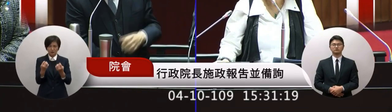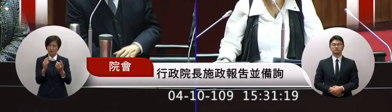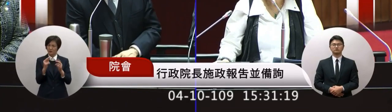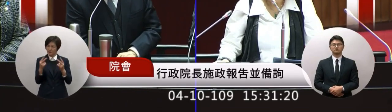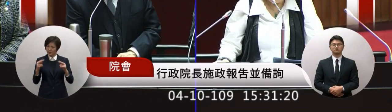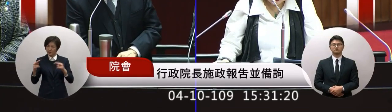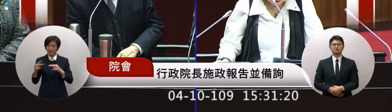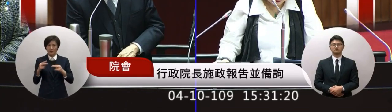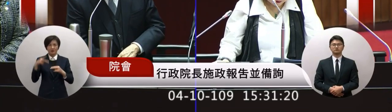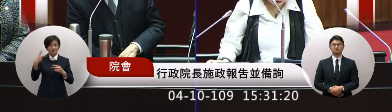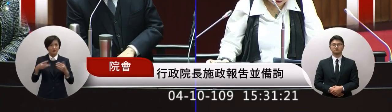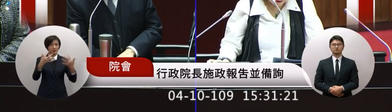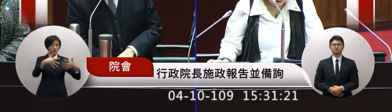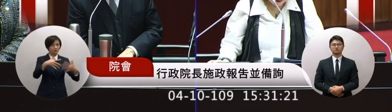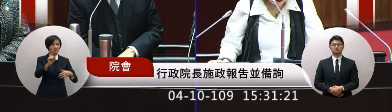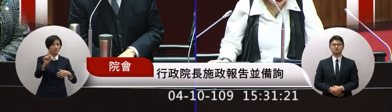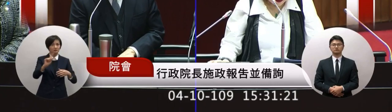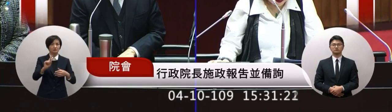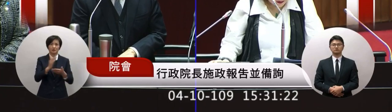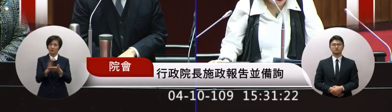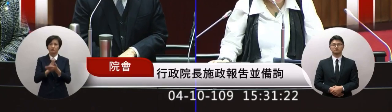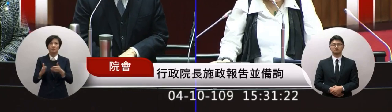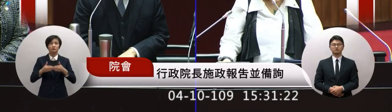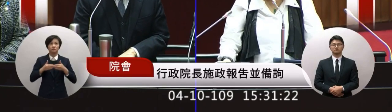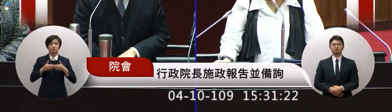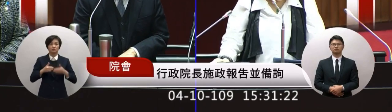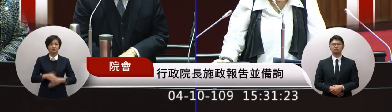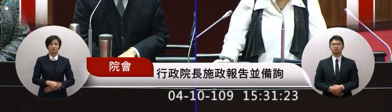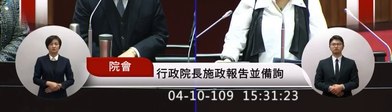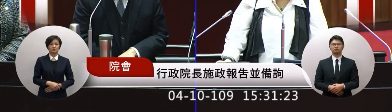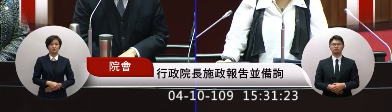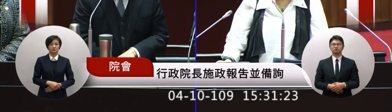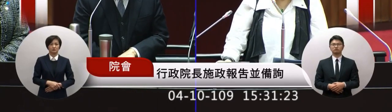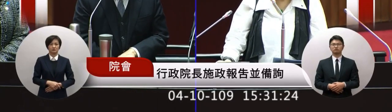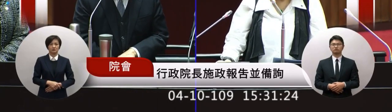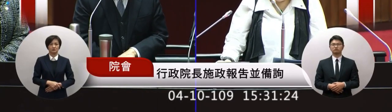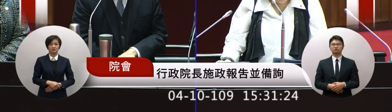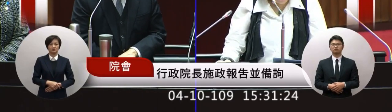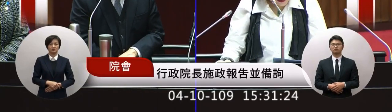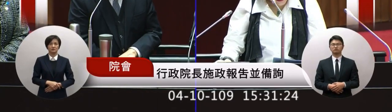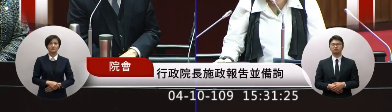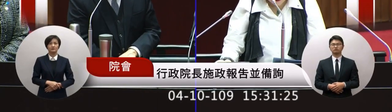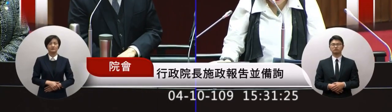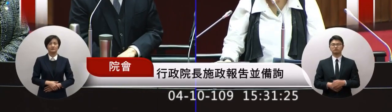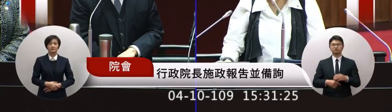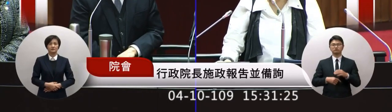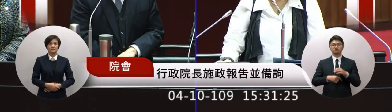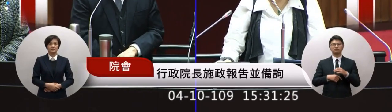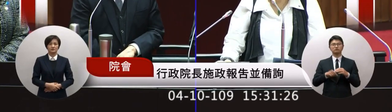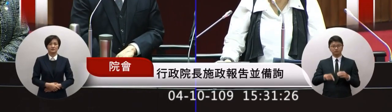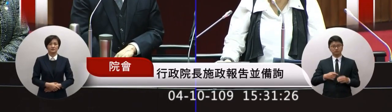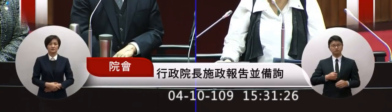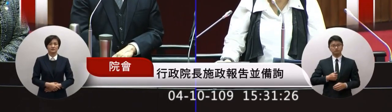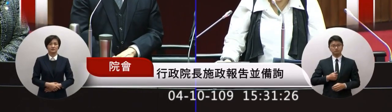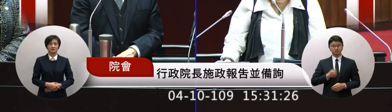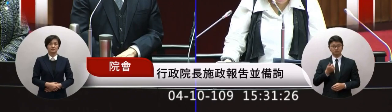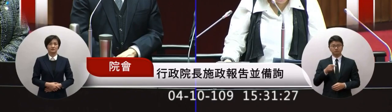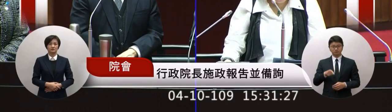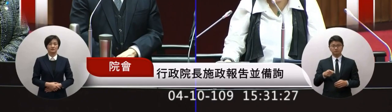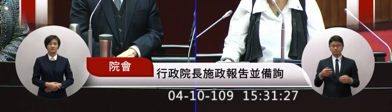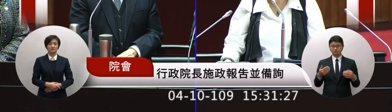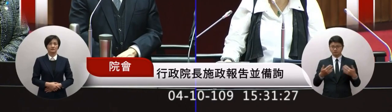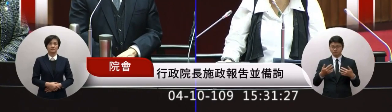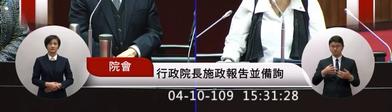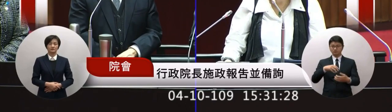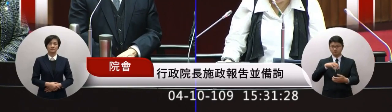应该面对问题来处理。 对，这个院长，其实哈，我们在这个议题之